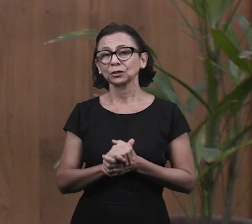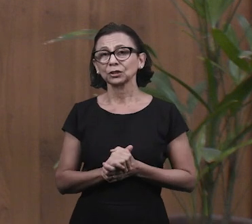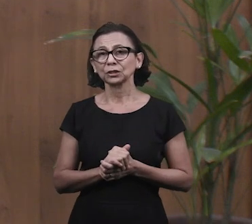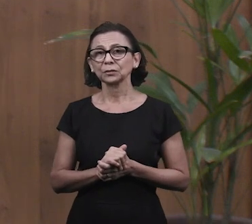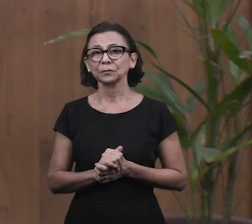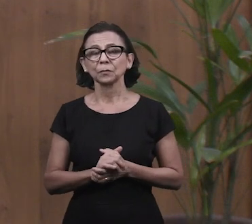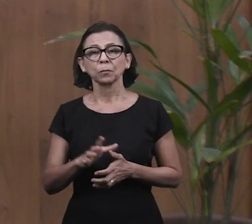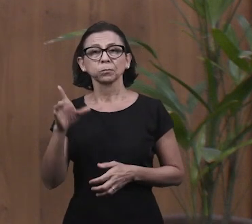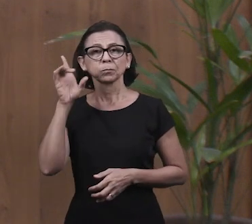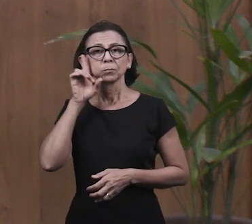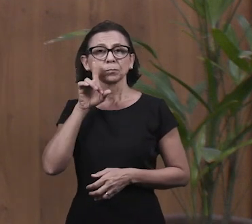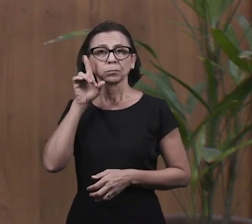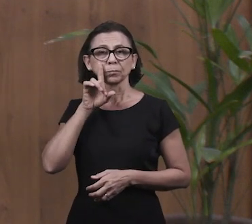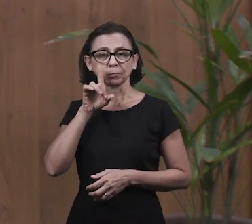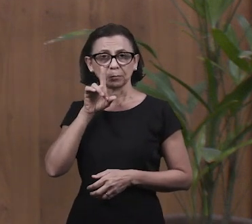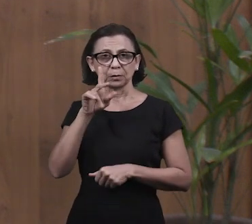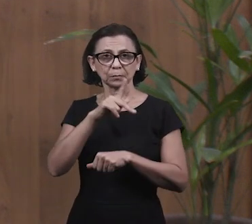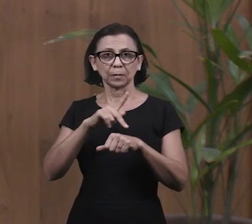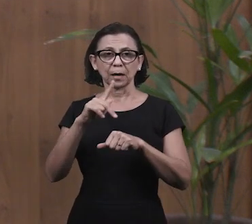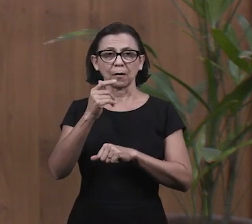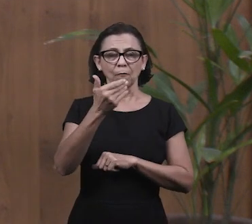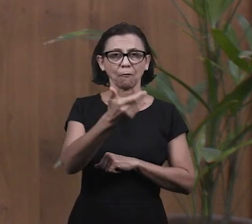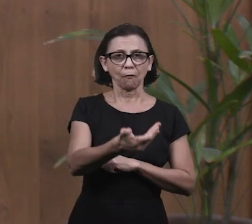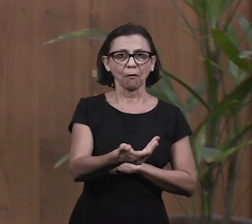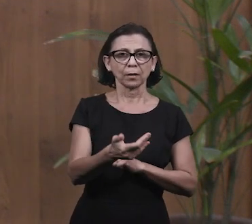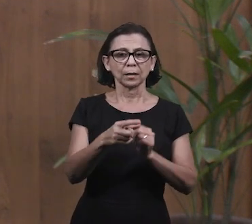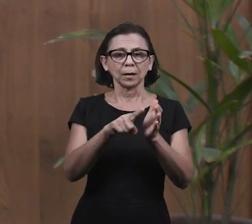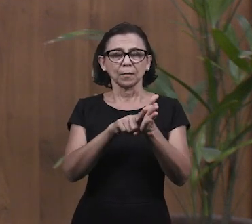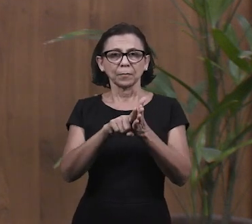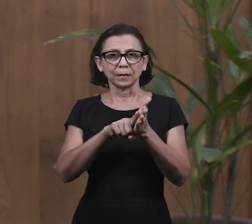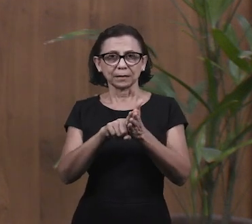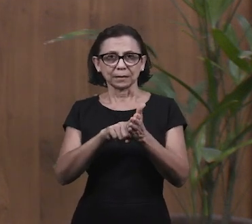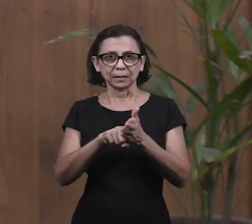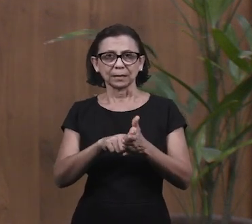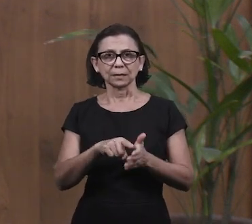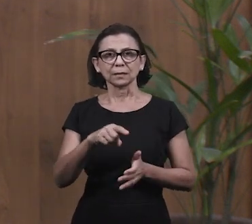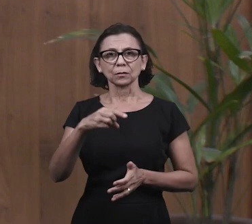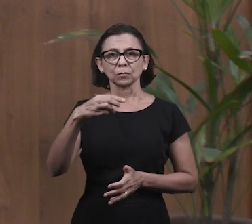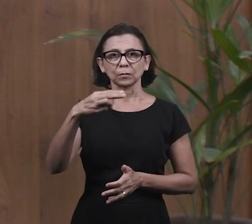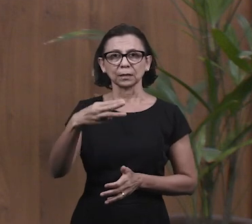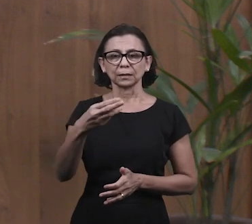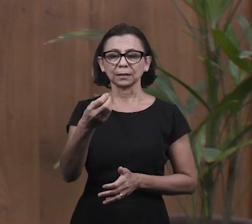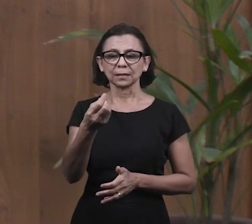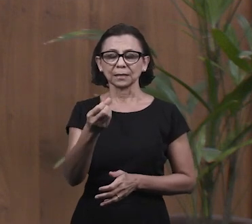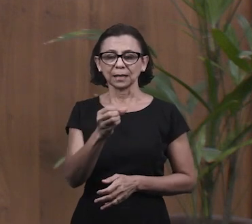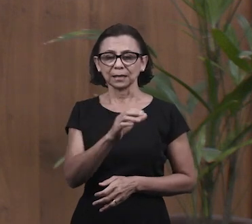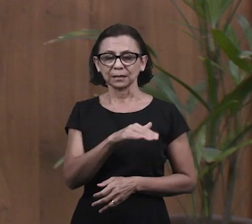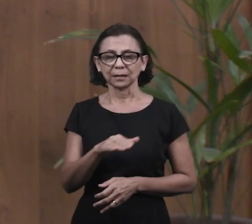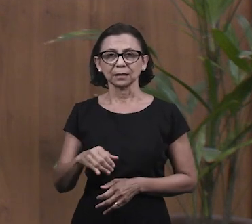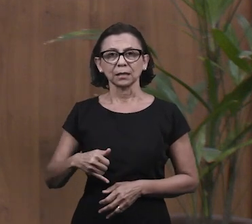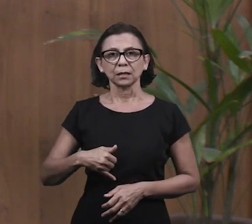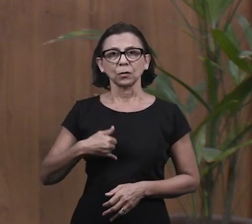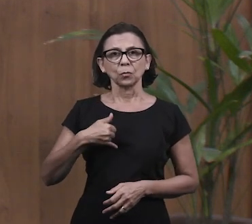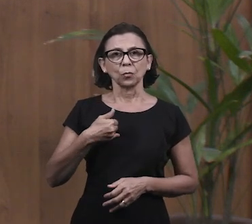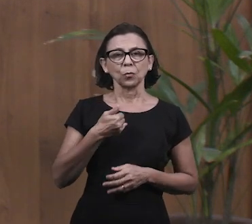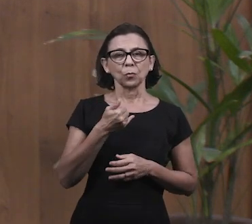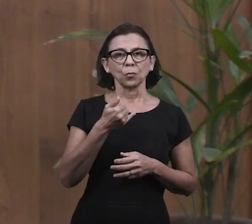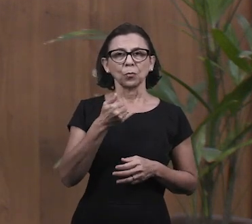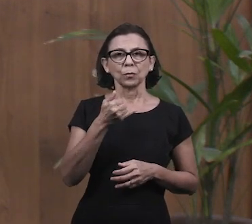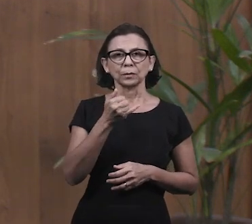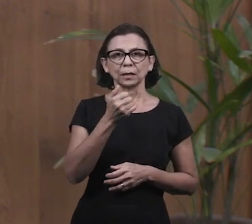Des chercheurs de l'université de Turin et aussi aux États-Unis, ils ont fait